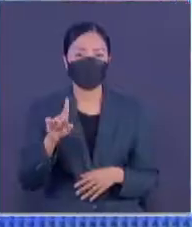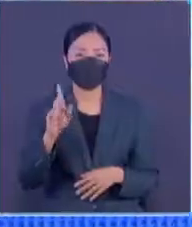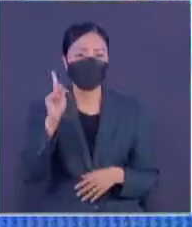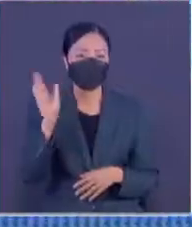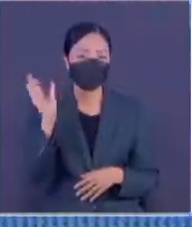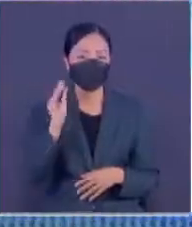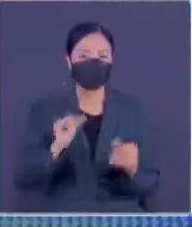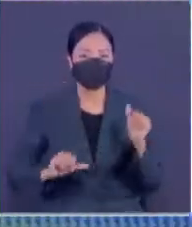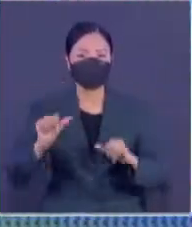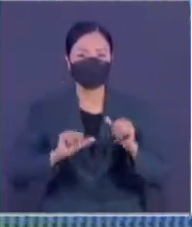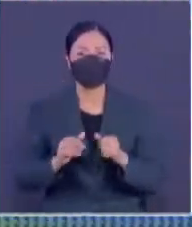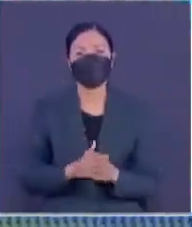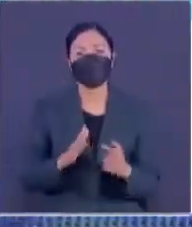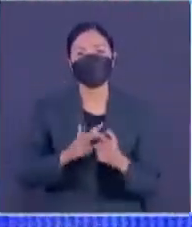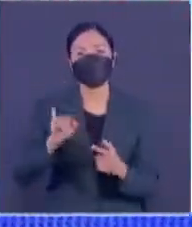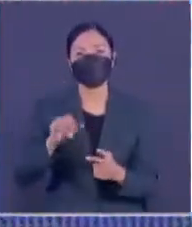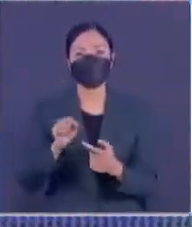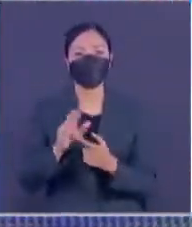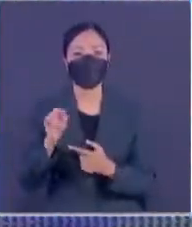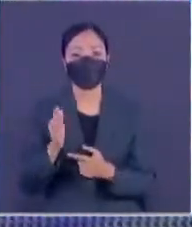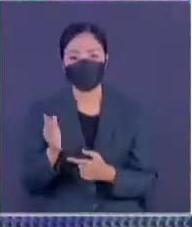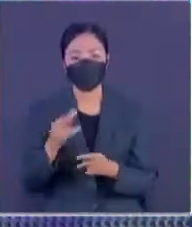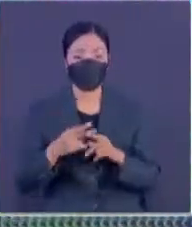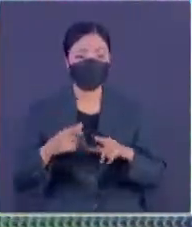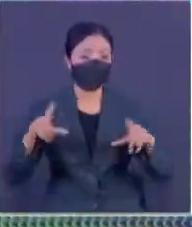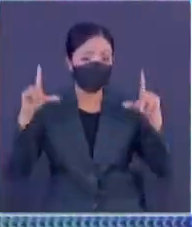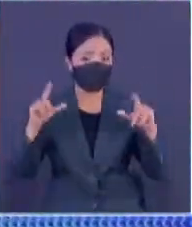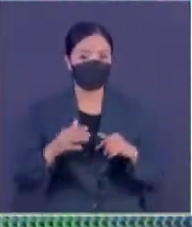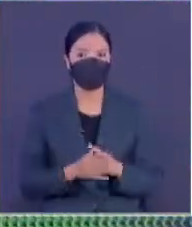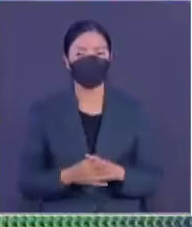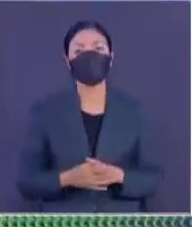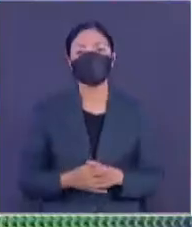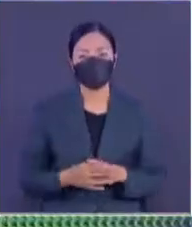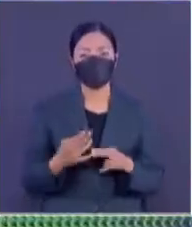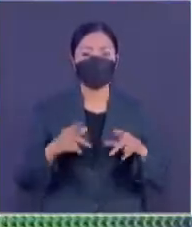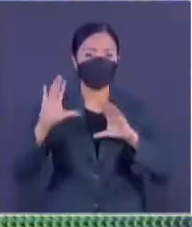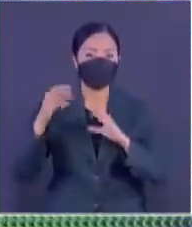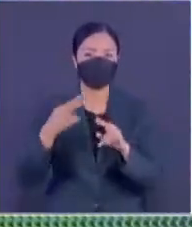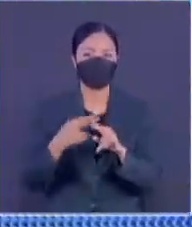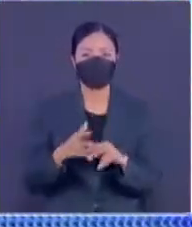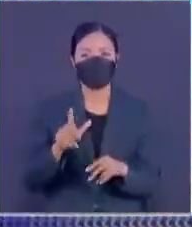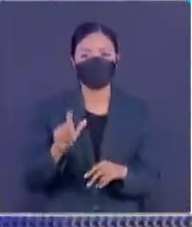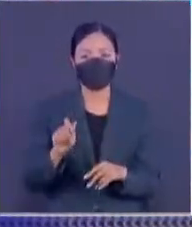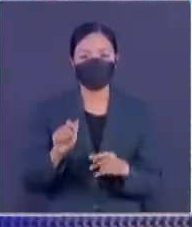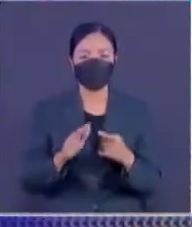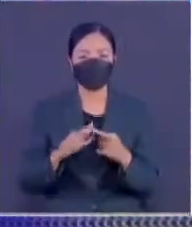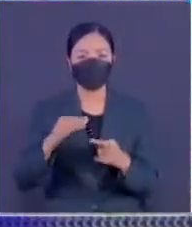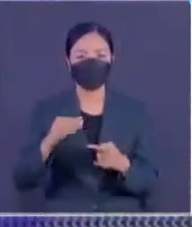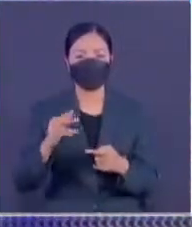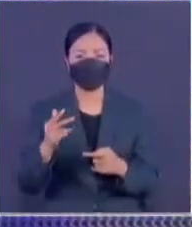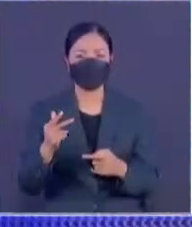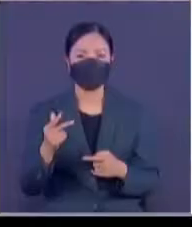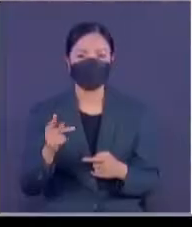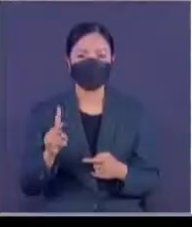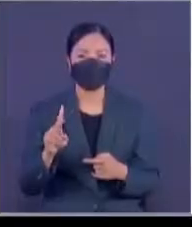จะเอาของรัก sangha Woodจะสั้นโมอานะคะที่เขาโด่งดังจากภาพยนตร์เรื่องอควาแมนค่ะล่าสุดตรวจพบว่าเค้าติดเชื้อเข้า withนาย